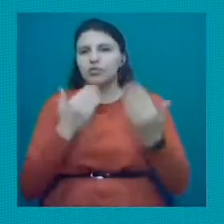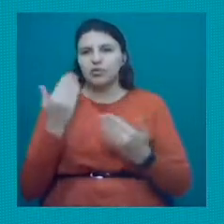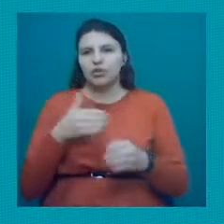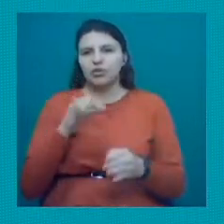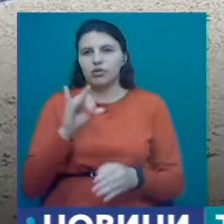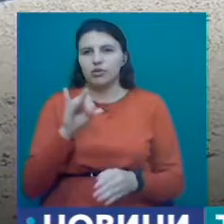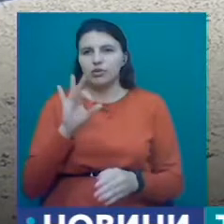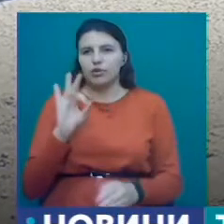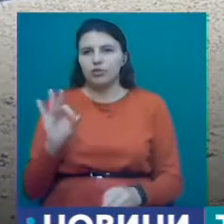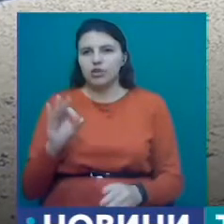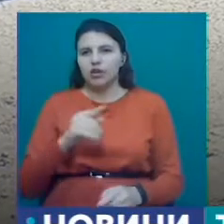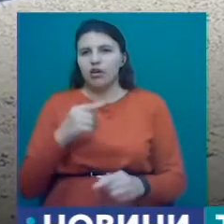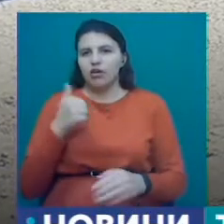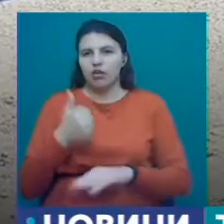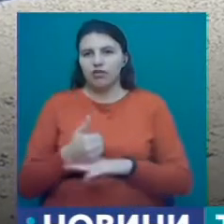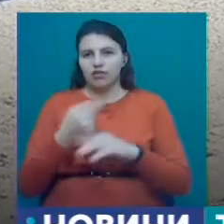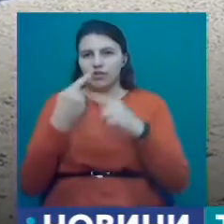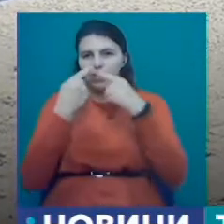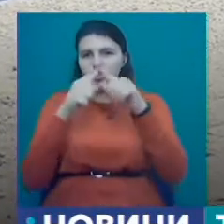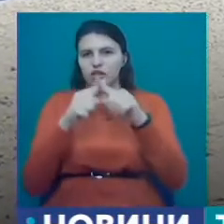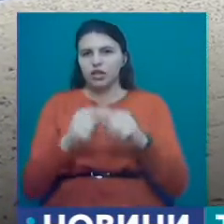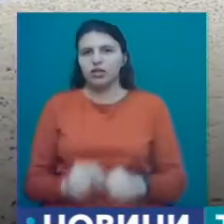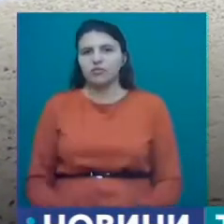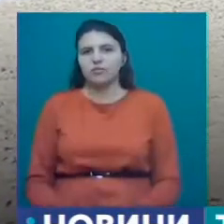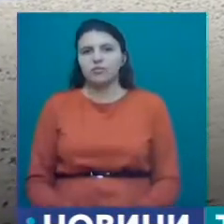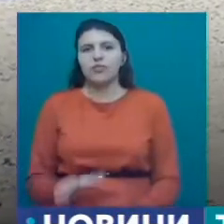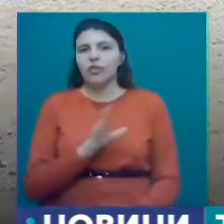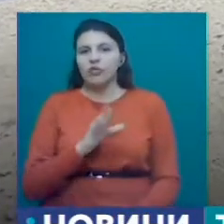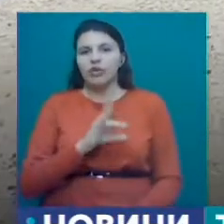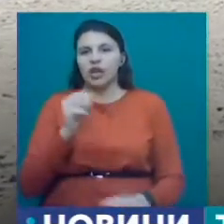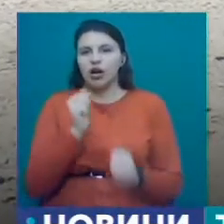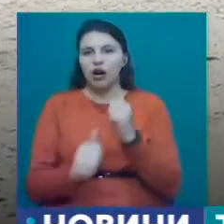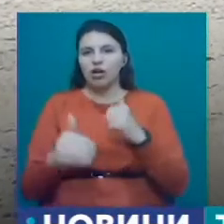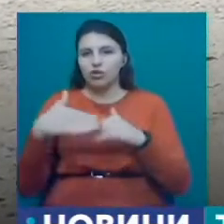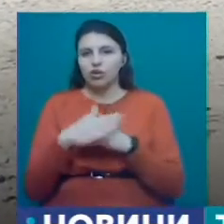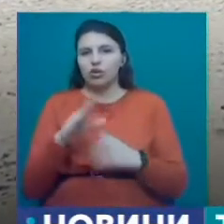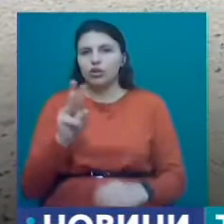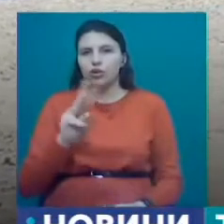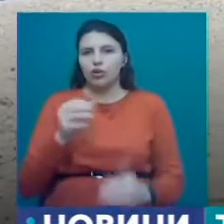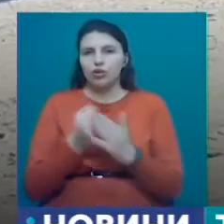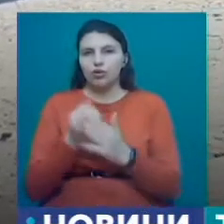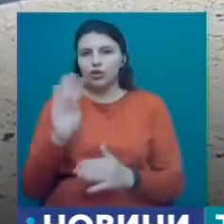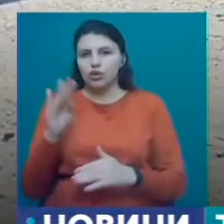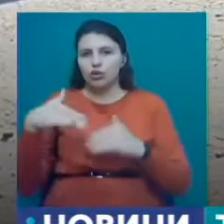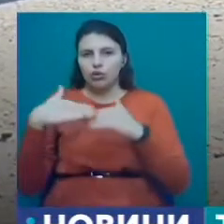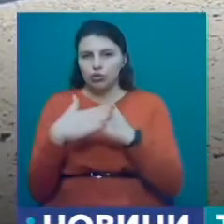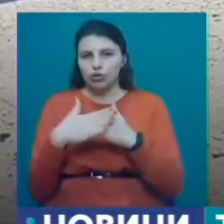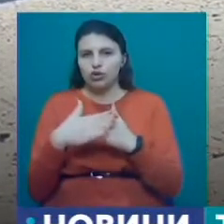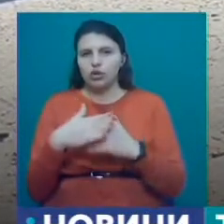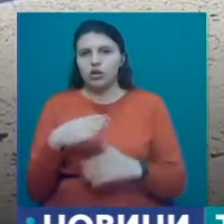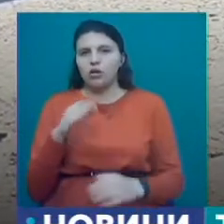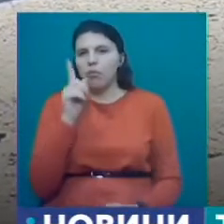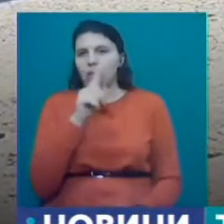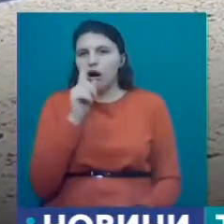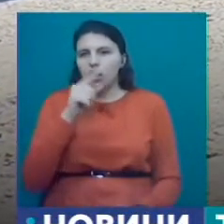водоканалу. Бывает не каждую ночь, где-то с 3-4 часов ночи небольшой напор.